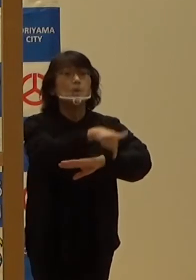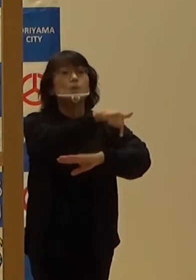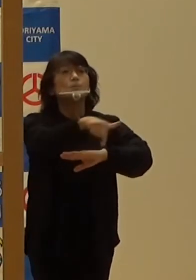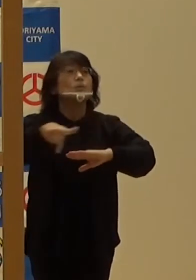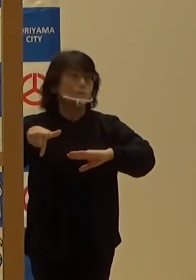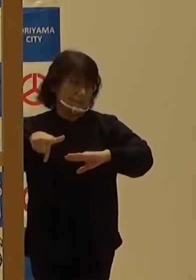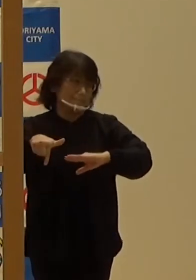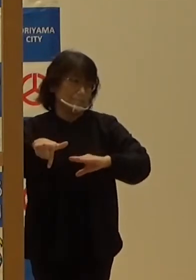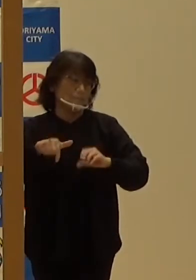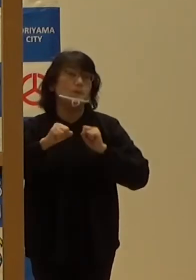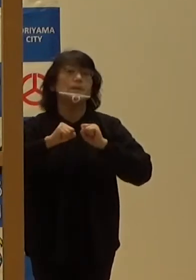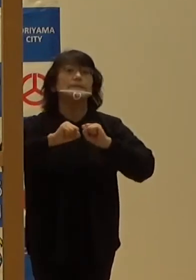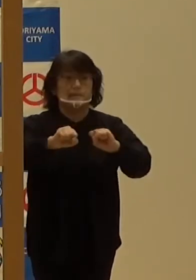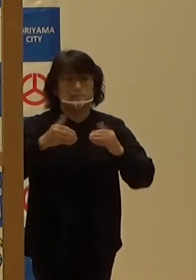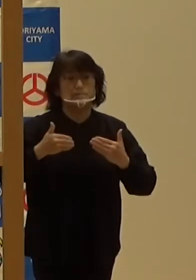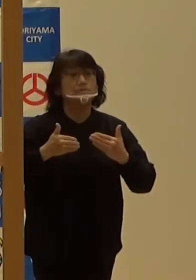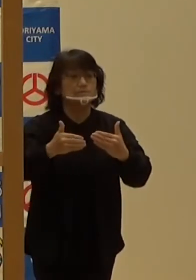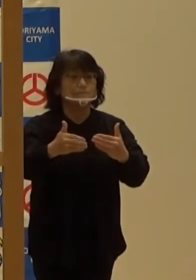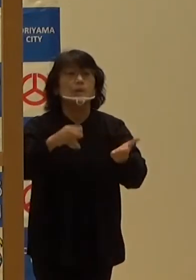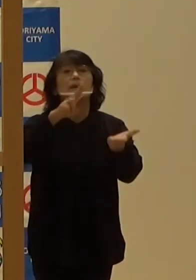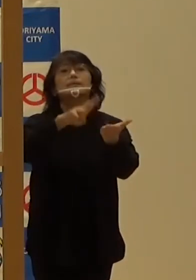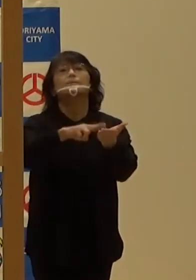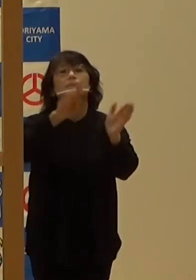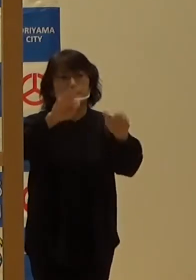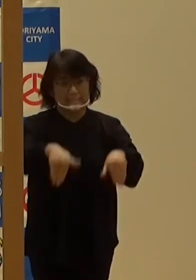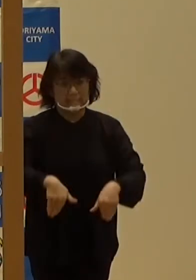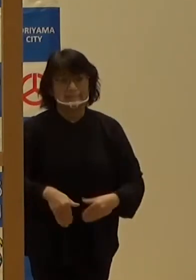わけでございます。